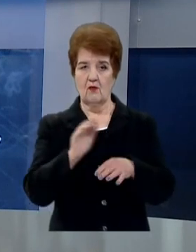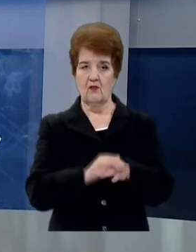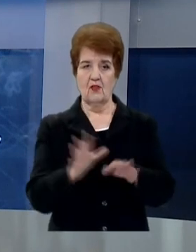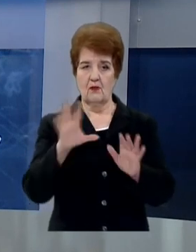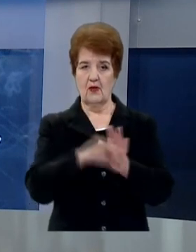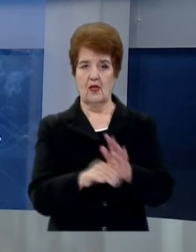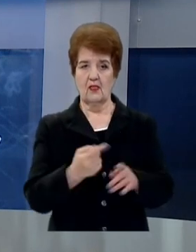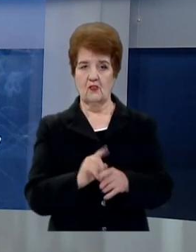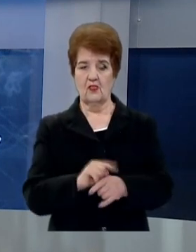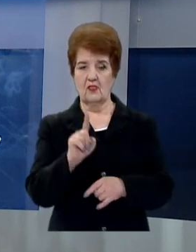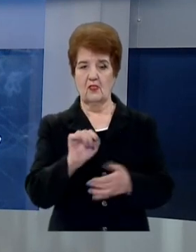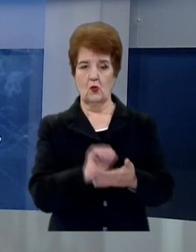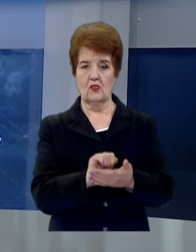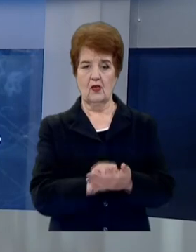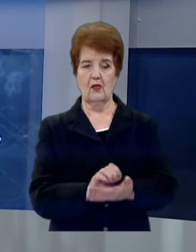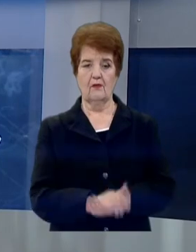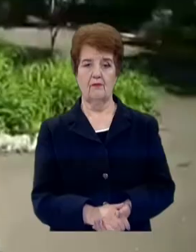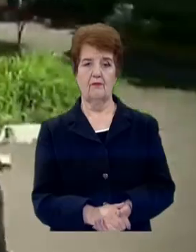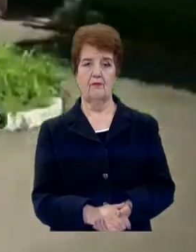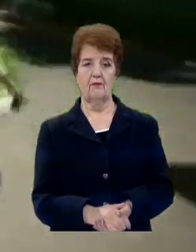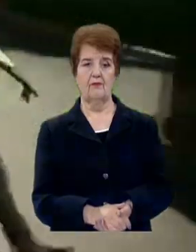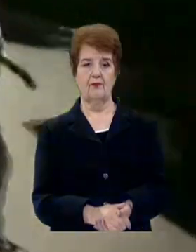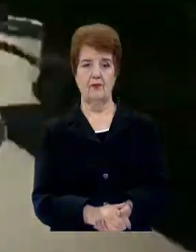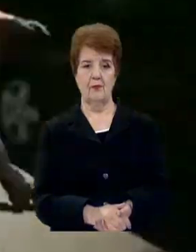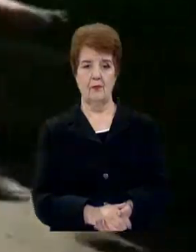implicarea acestora în dosar.